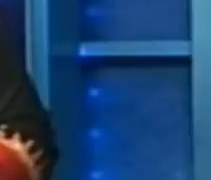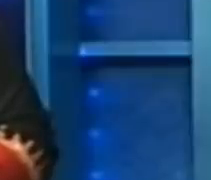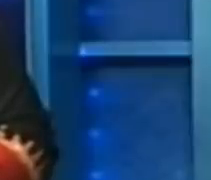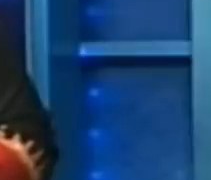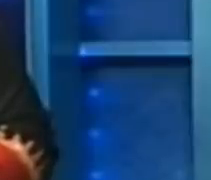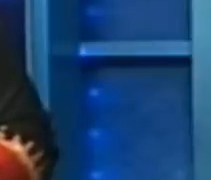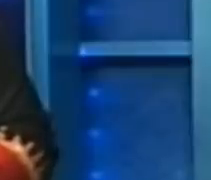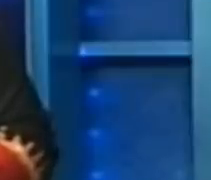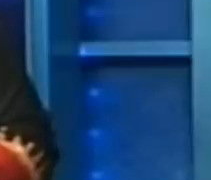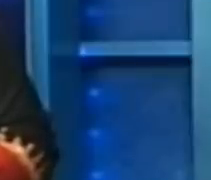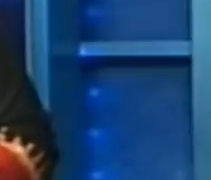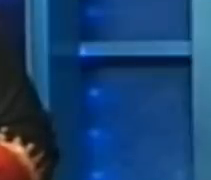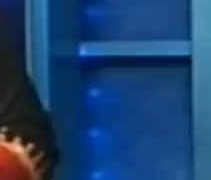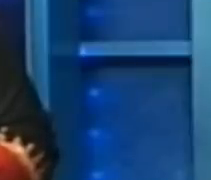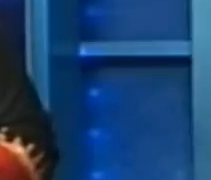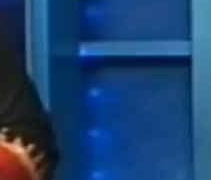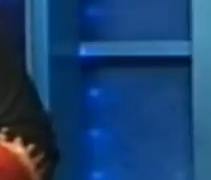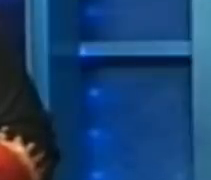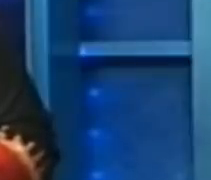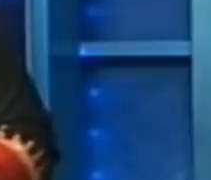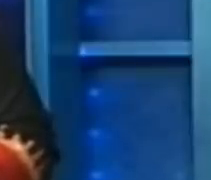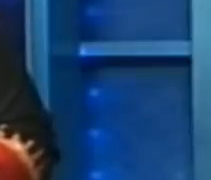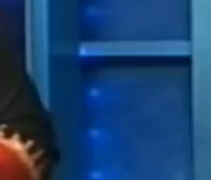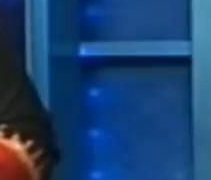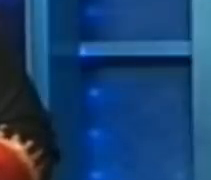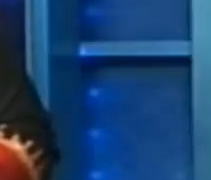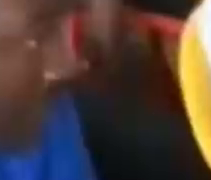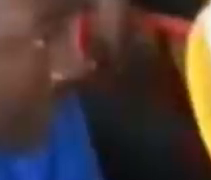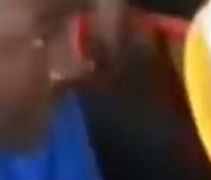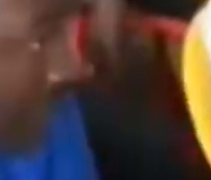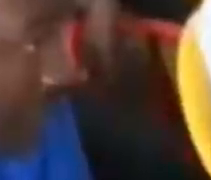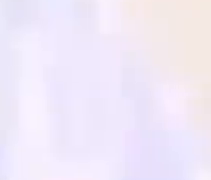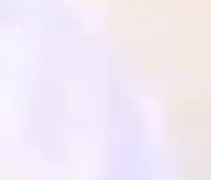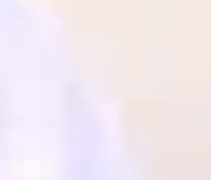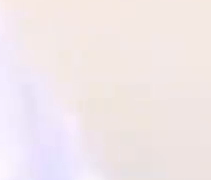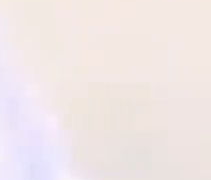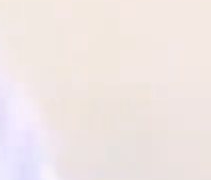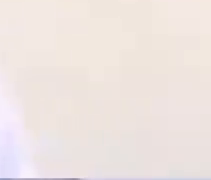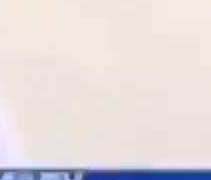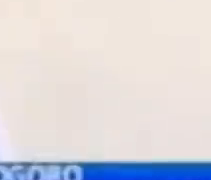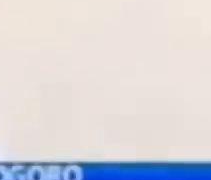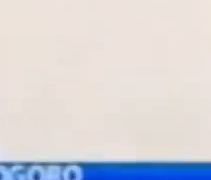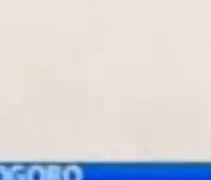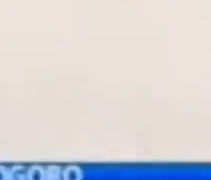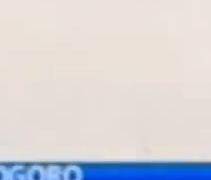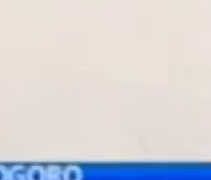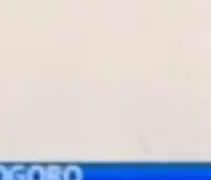kugombea nafasi mbalimbali. Sisi hatususii uchaguzi.